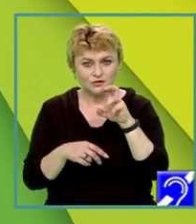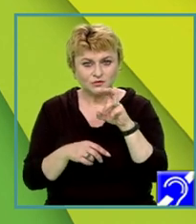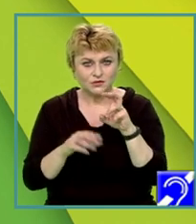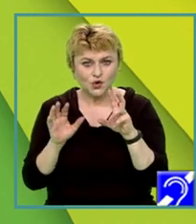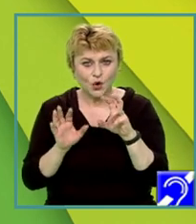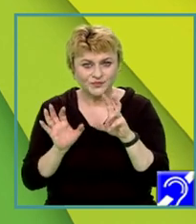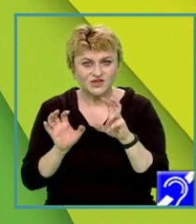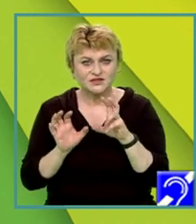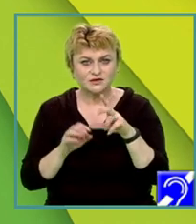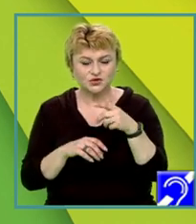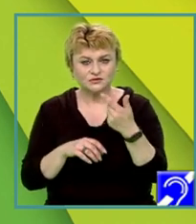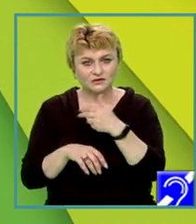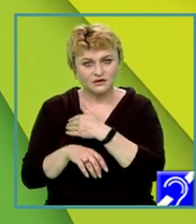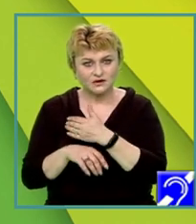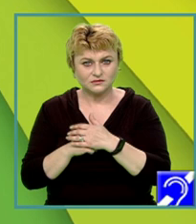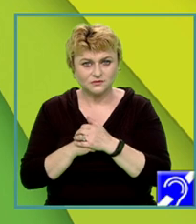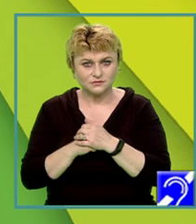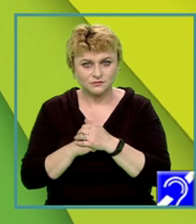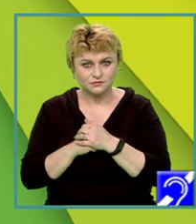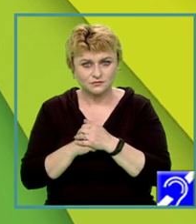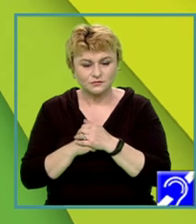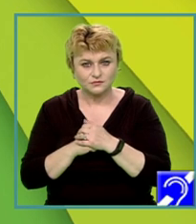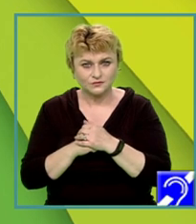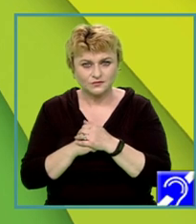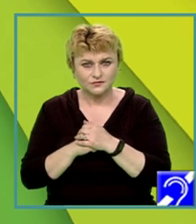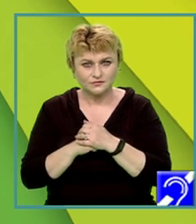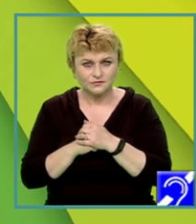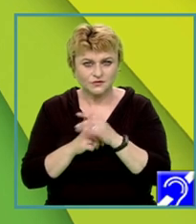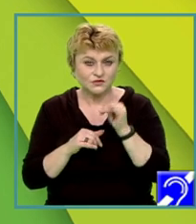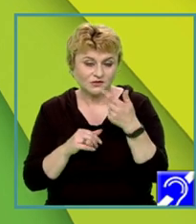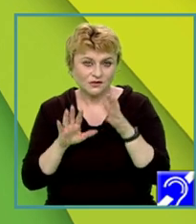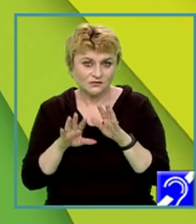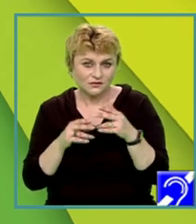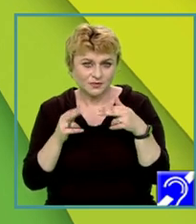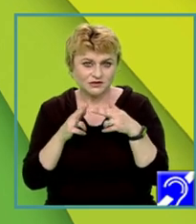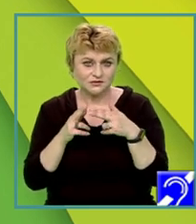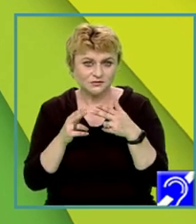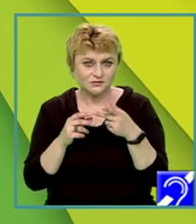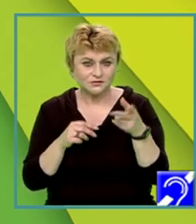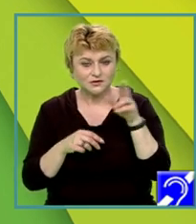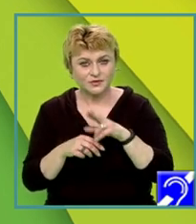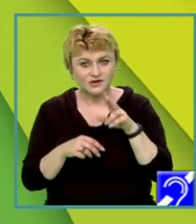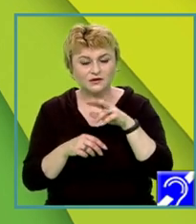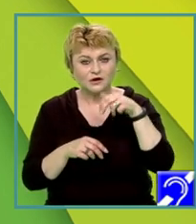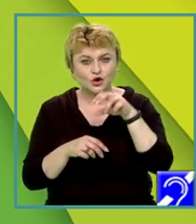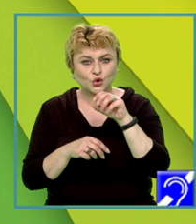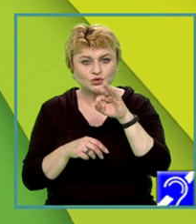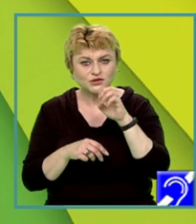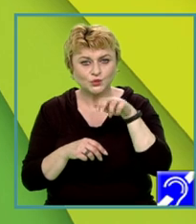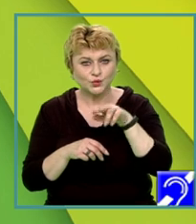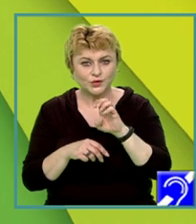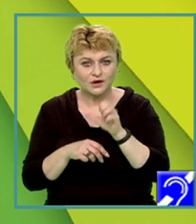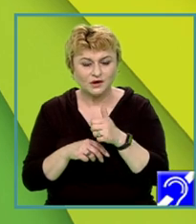acest exercițiu cu care ne am întâlnit la subpunctul 2 nu repetăm și noțiunea de